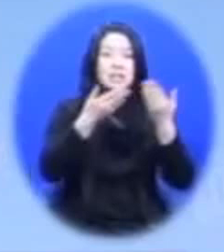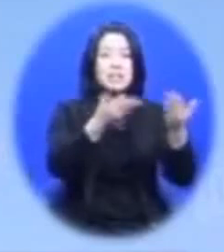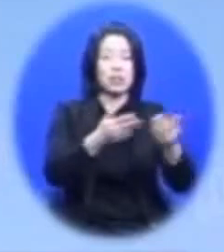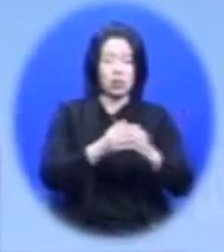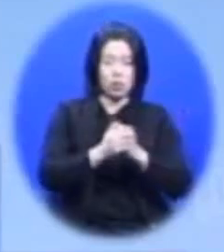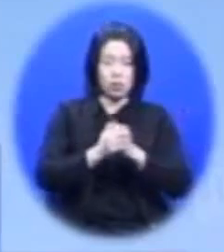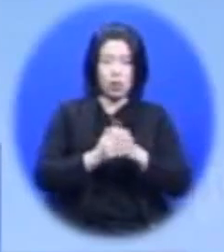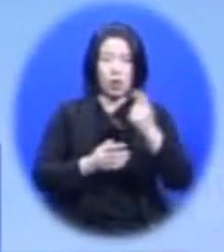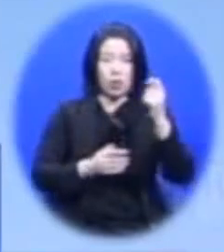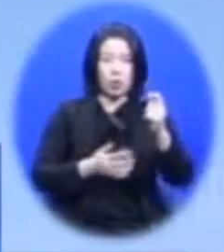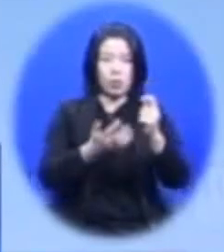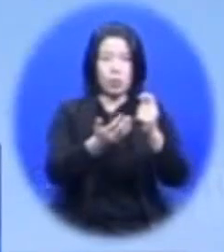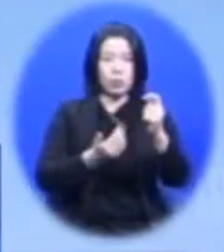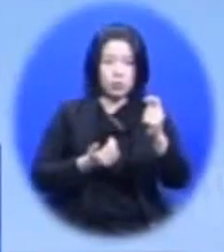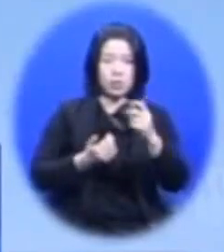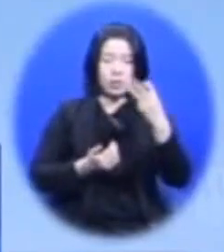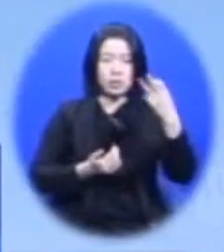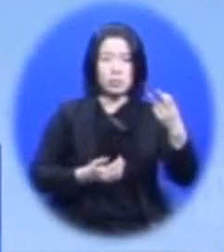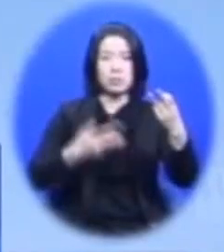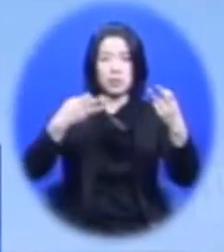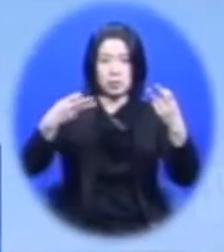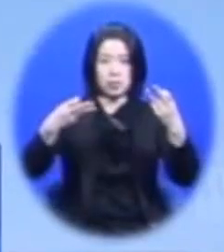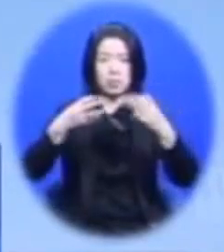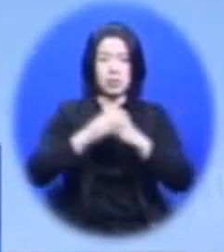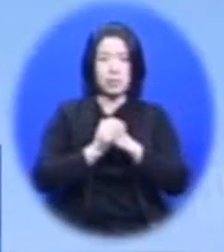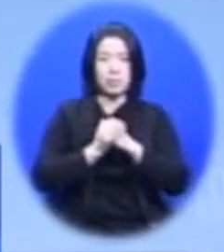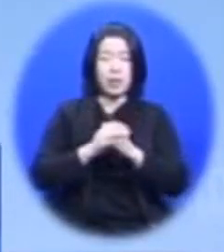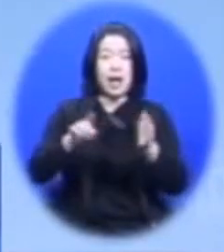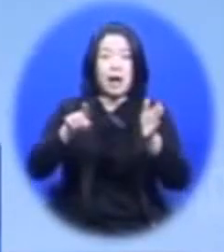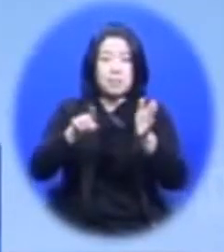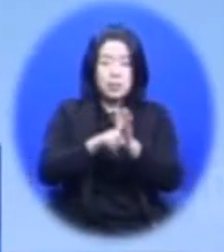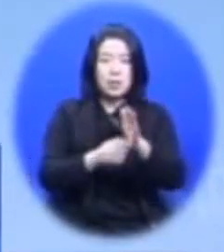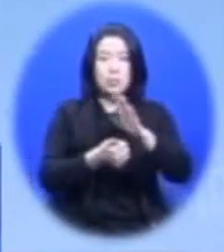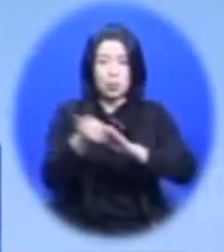고린도전서 13장 13절 말씀입니다. 믿음과 소망,